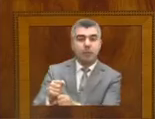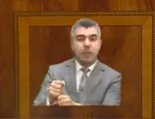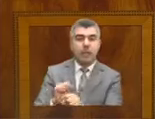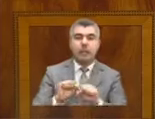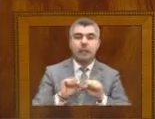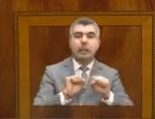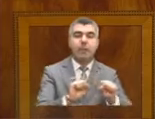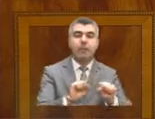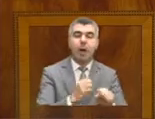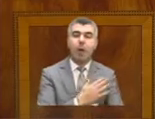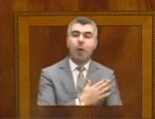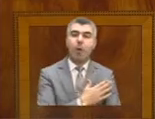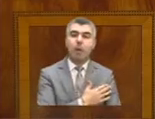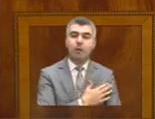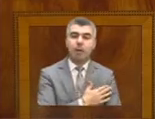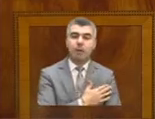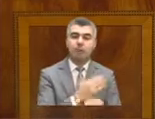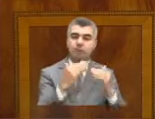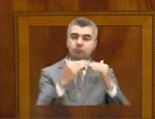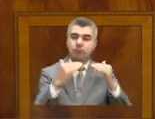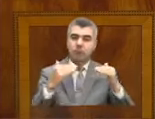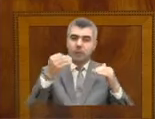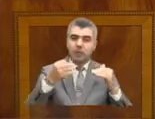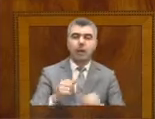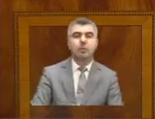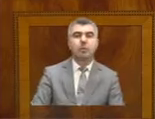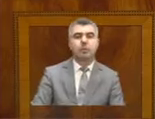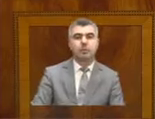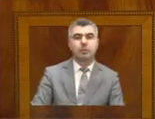وحدة الوطن وأمنه واستقراره.